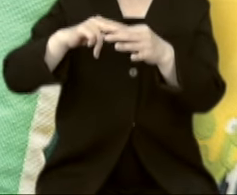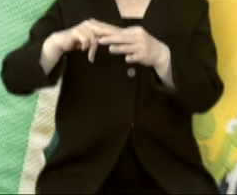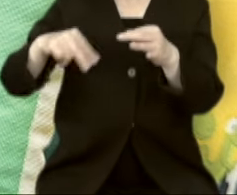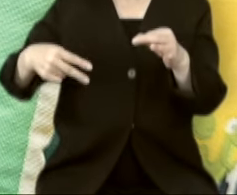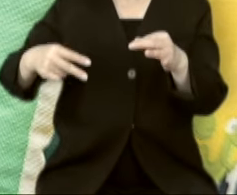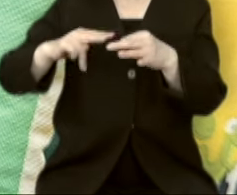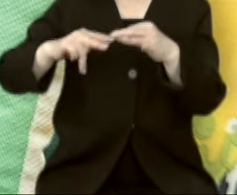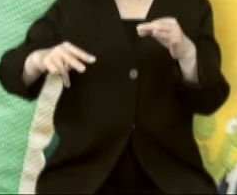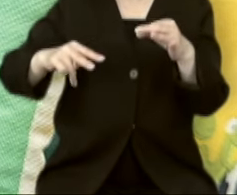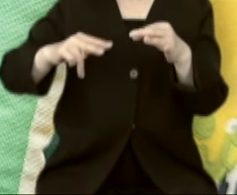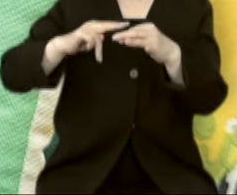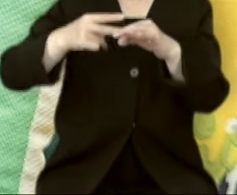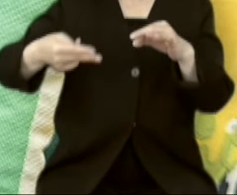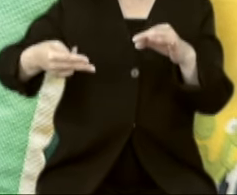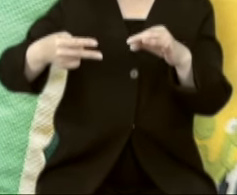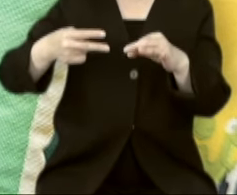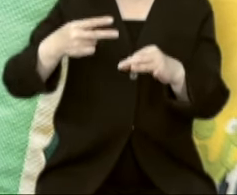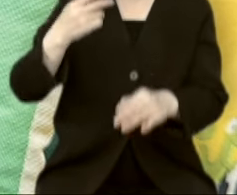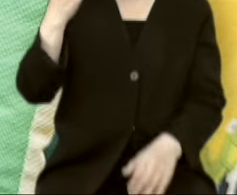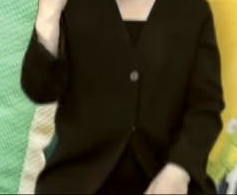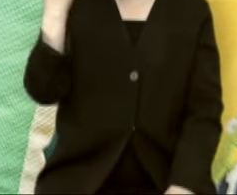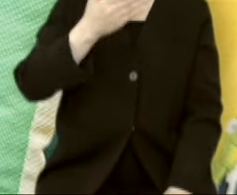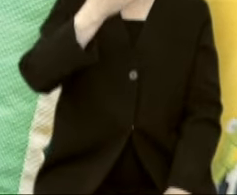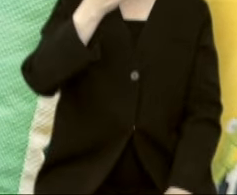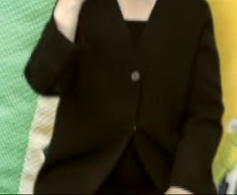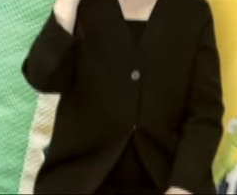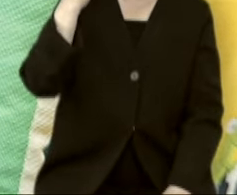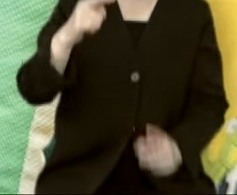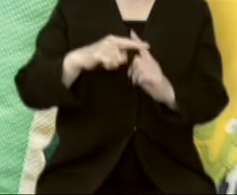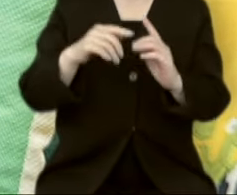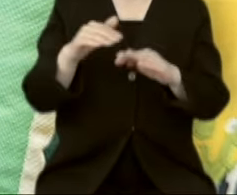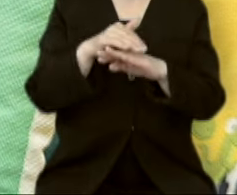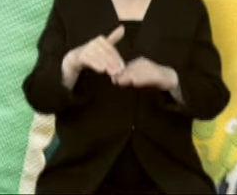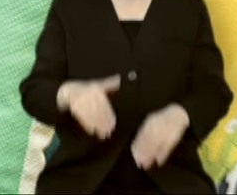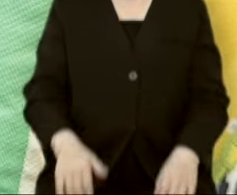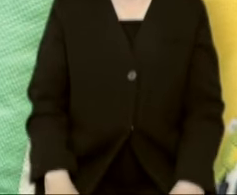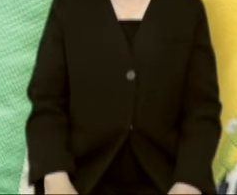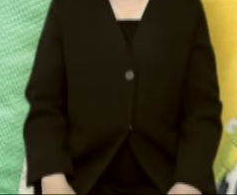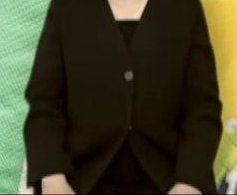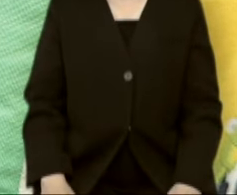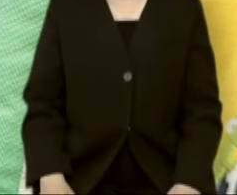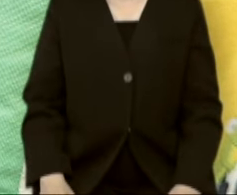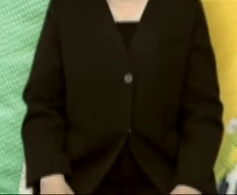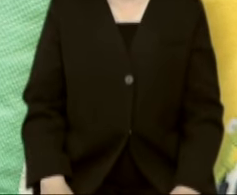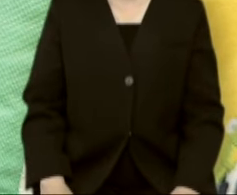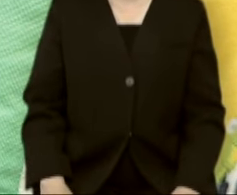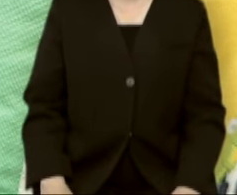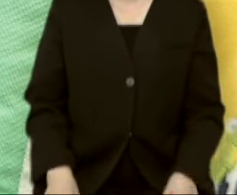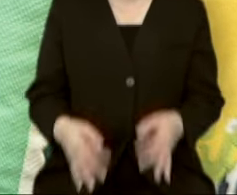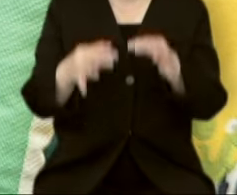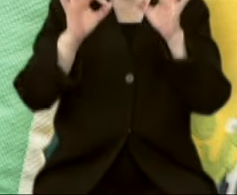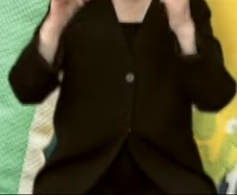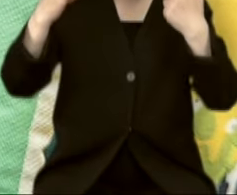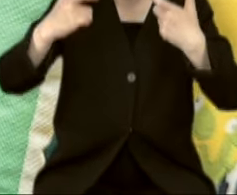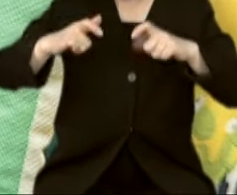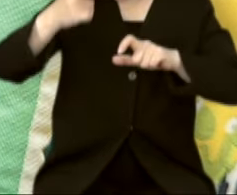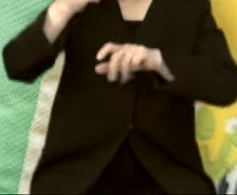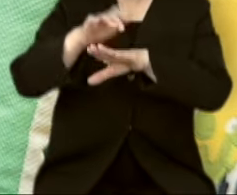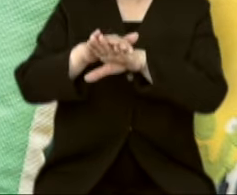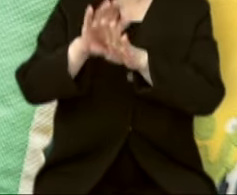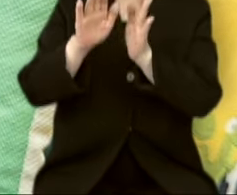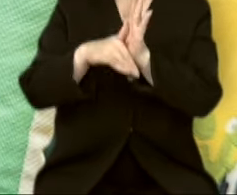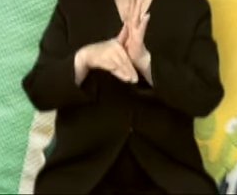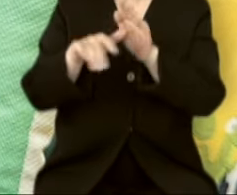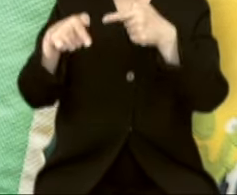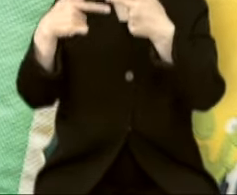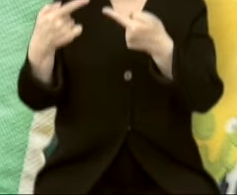순복음교회를 나가시고 계셨어요. 선배가. 네. 그런데 이제 그래서 그 금요일 철야 예배에 제가 이제 가서